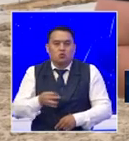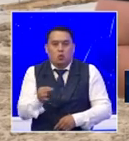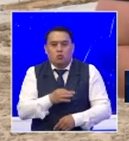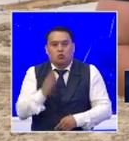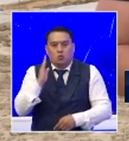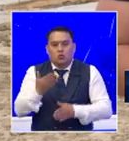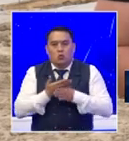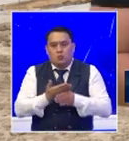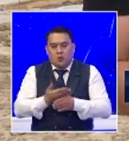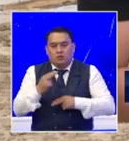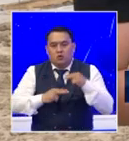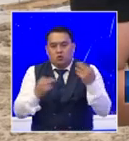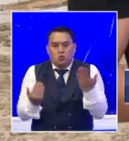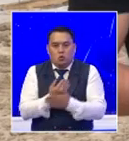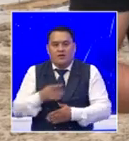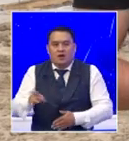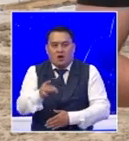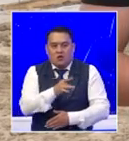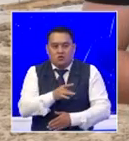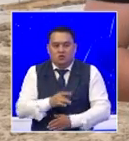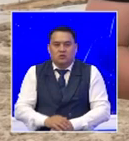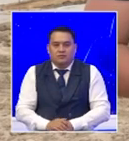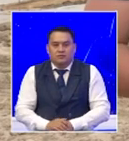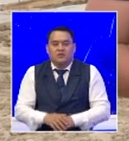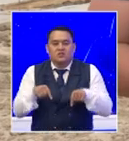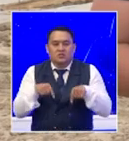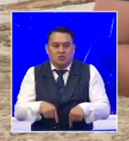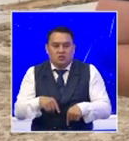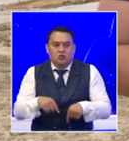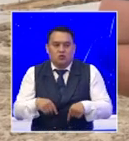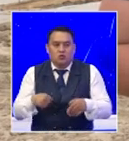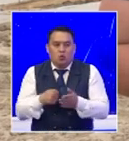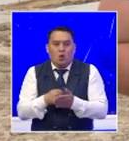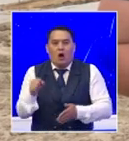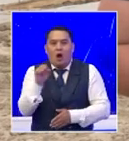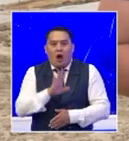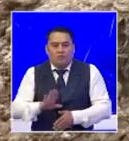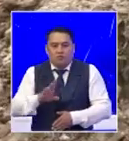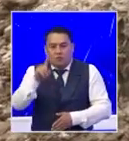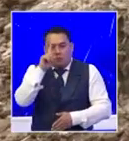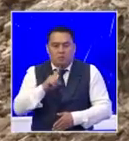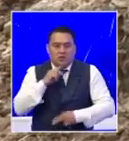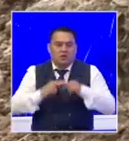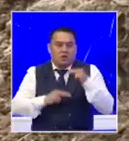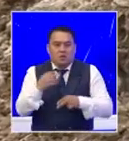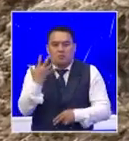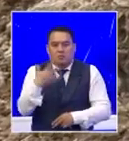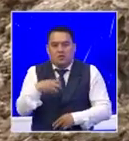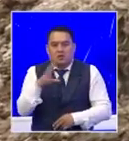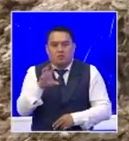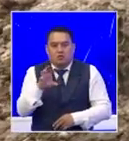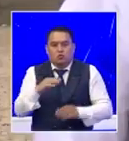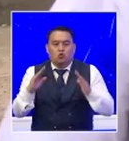будут помогать при возведении нового микрорайона «Женгес». Здесь до августа текущего года будет возведено порядка 500 домов